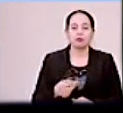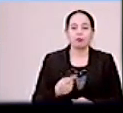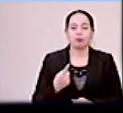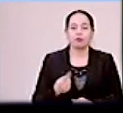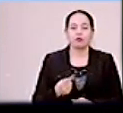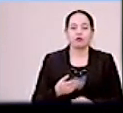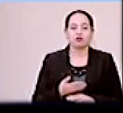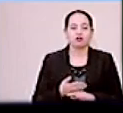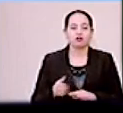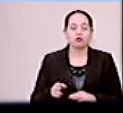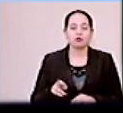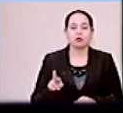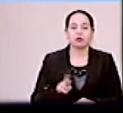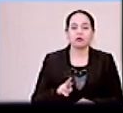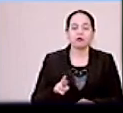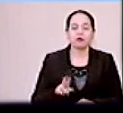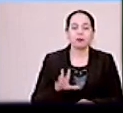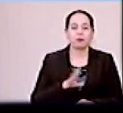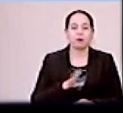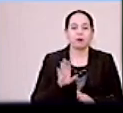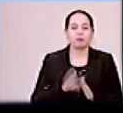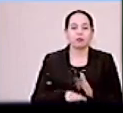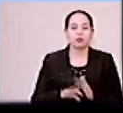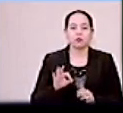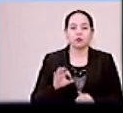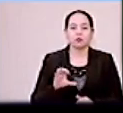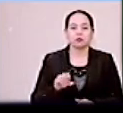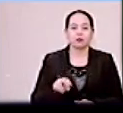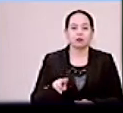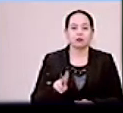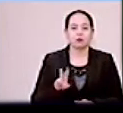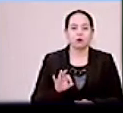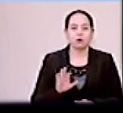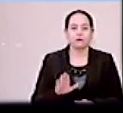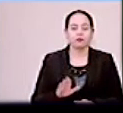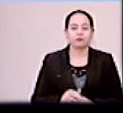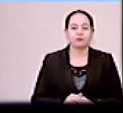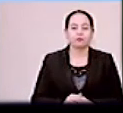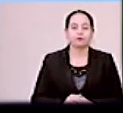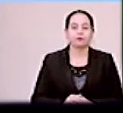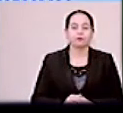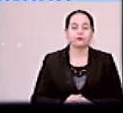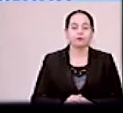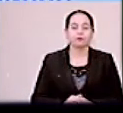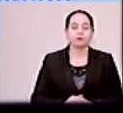14/31 часть января была без осадков.